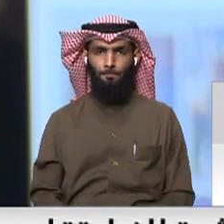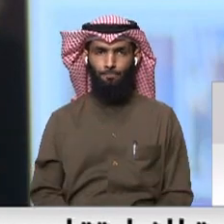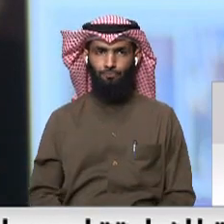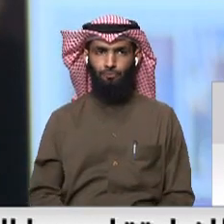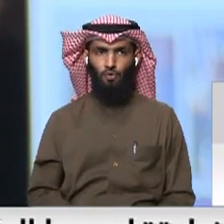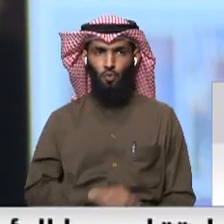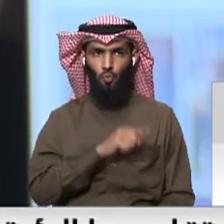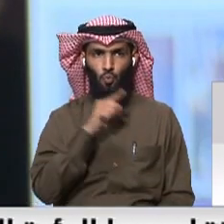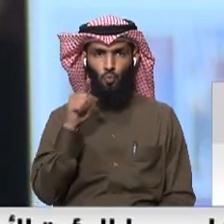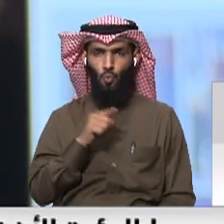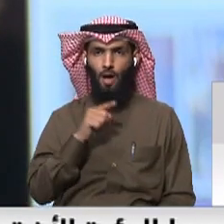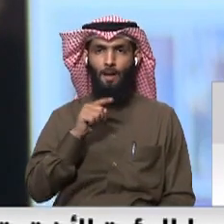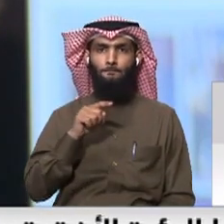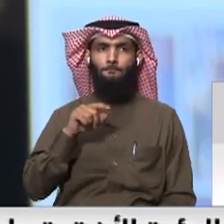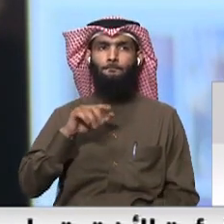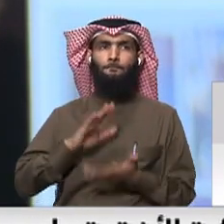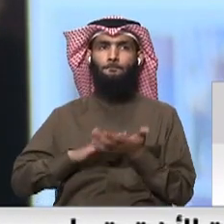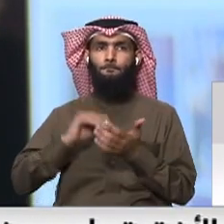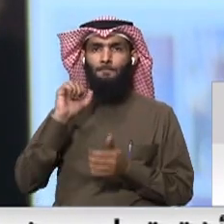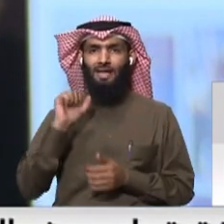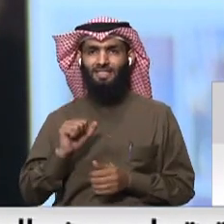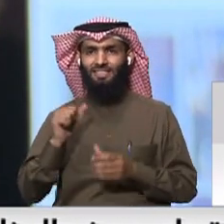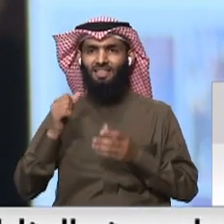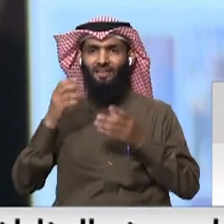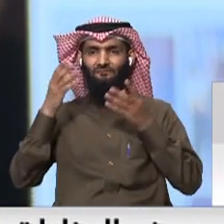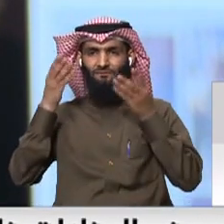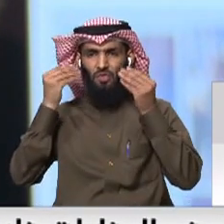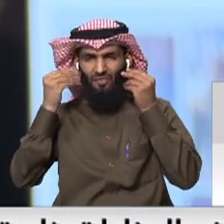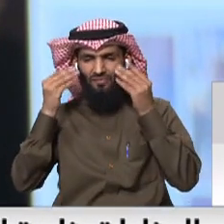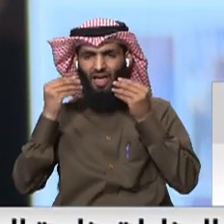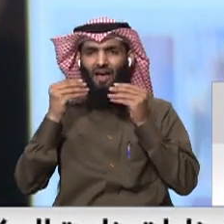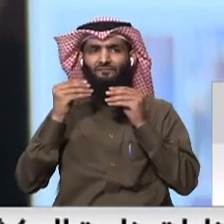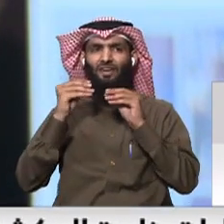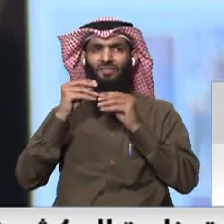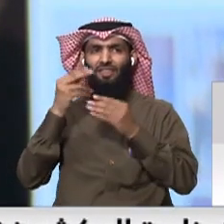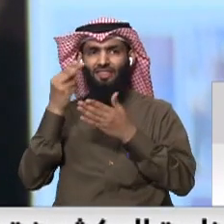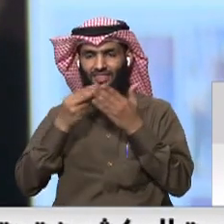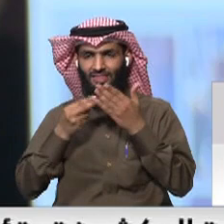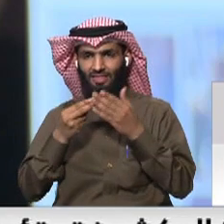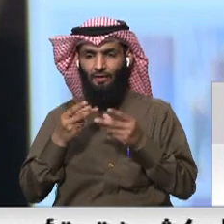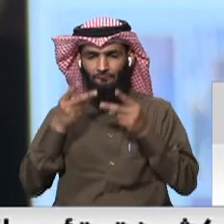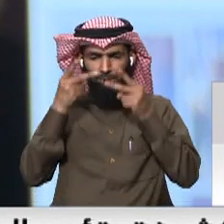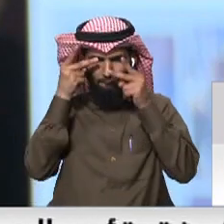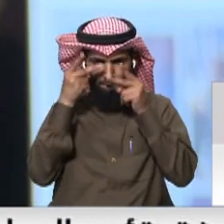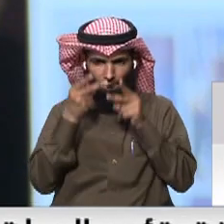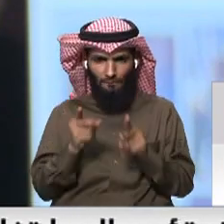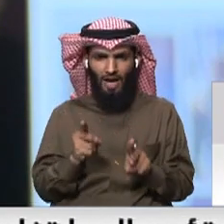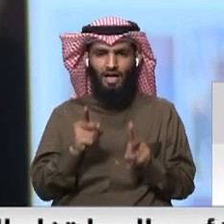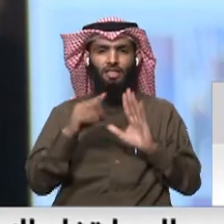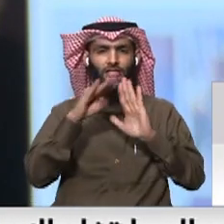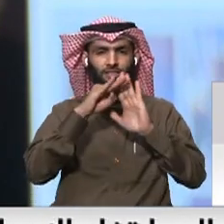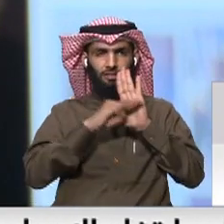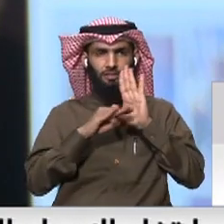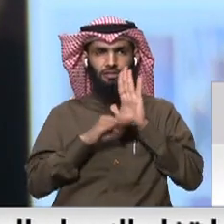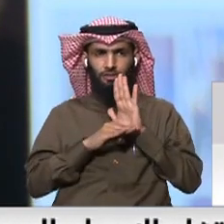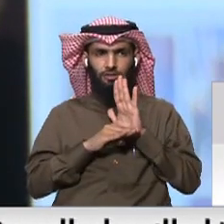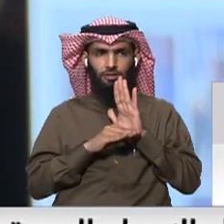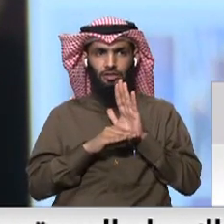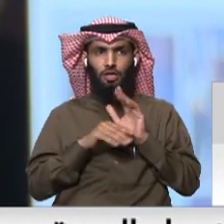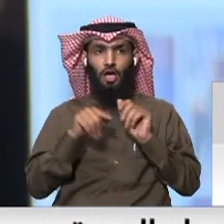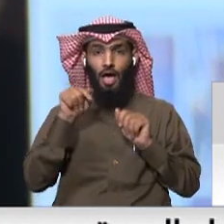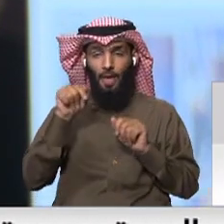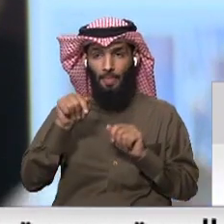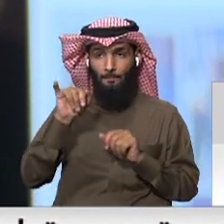والمجلس الوطني للثقافة والفنون والآداب أطلقنا استراتيجية أن يكون المجلس